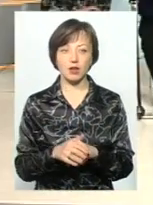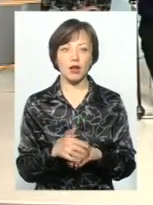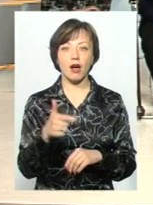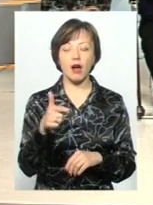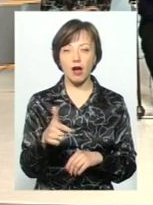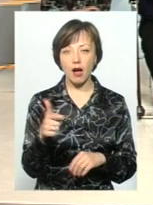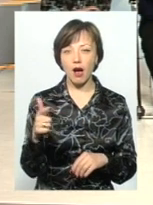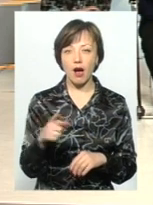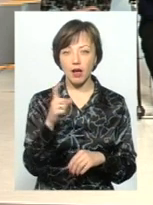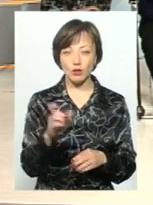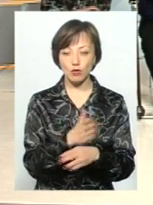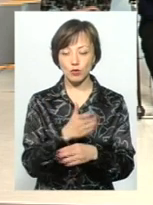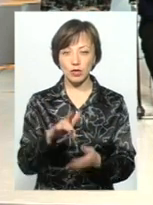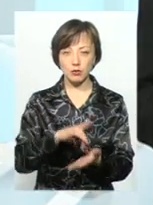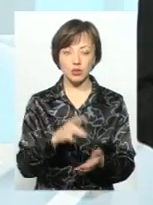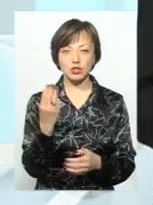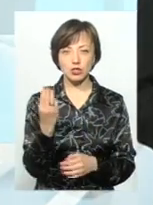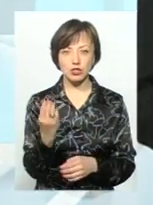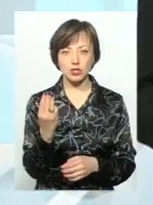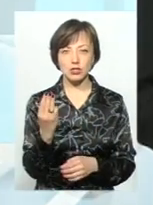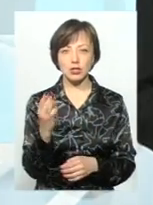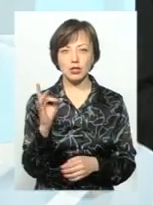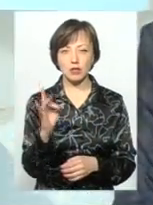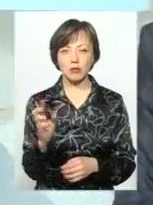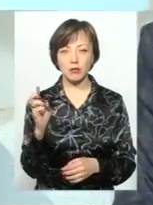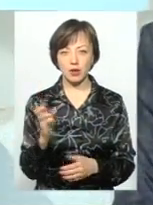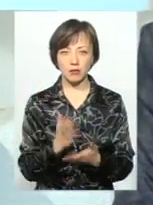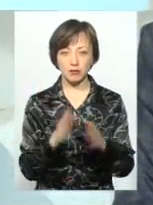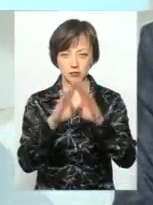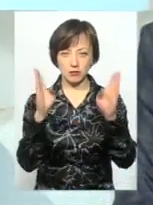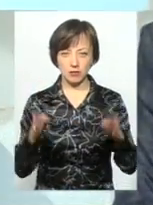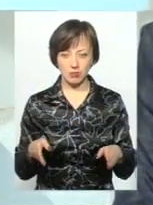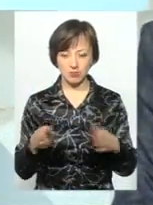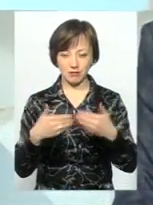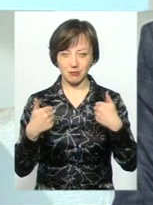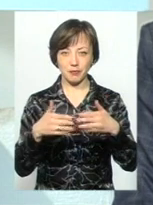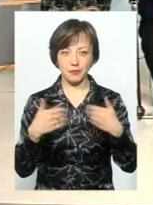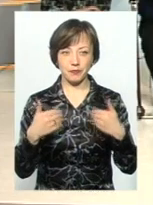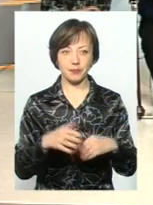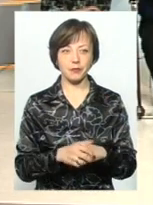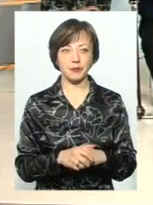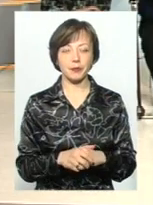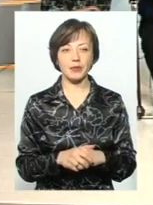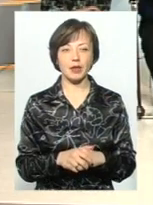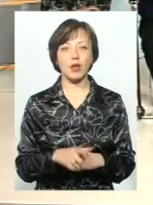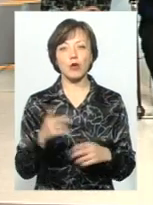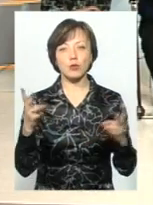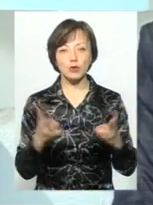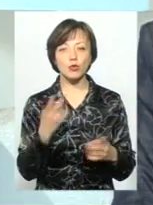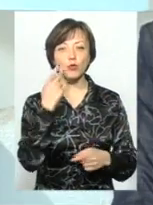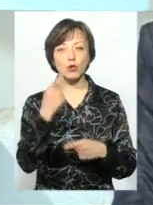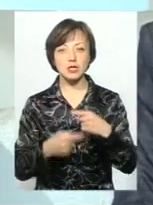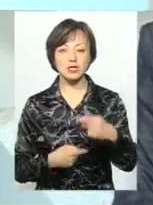газорозподільний. Газорозподільний пункт, да, яке, а ШРП – шафовий розподільний, яке потребує, потребує